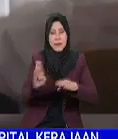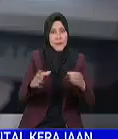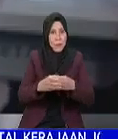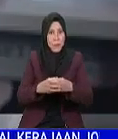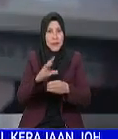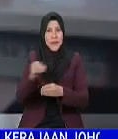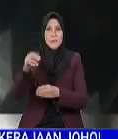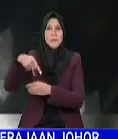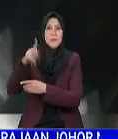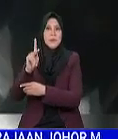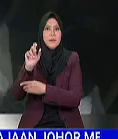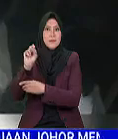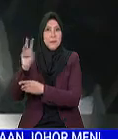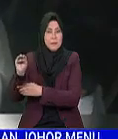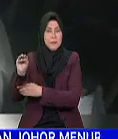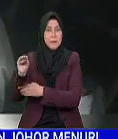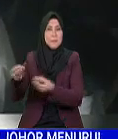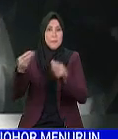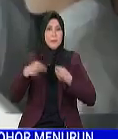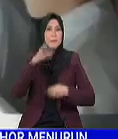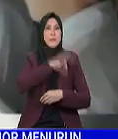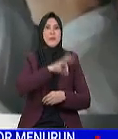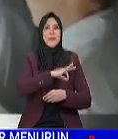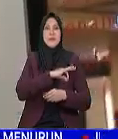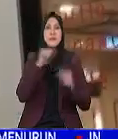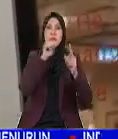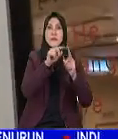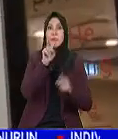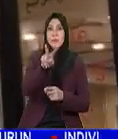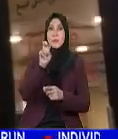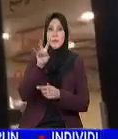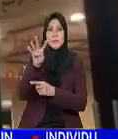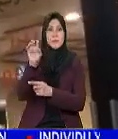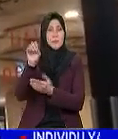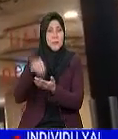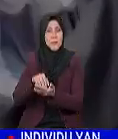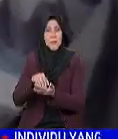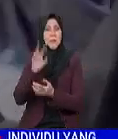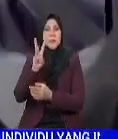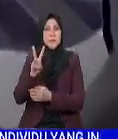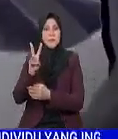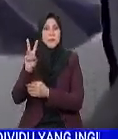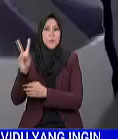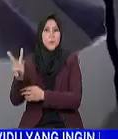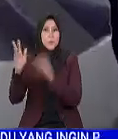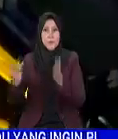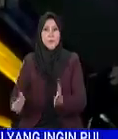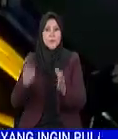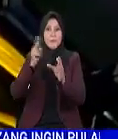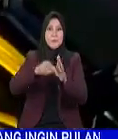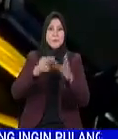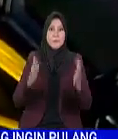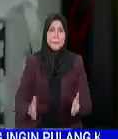dan micro pgsm yang telah memberi manfaat kepada 200 4262 peserta